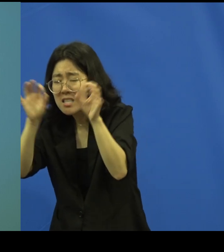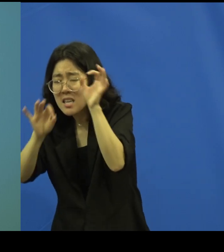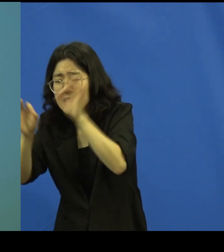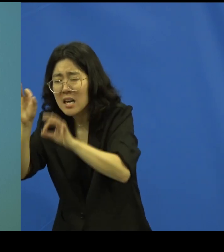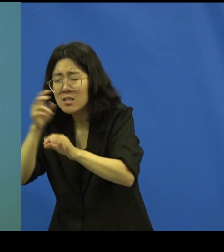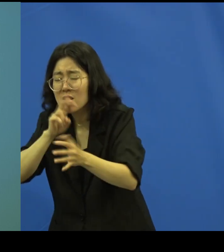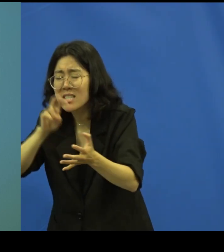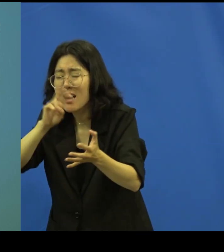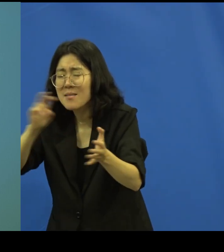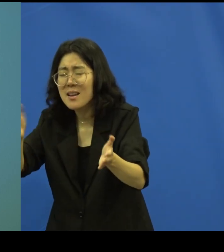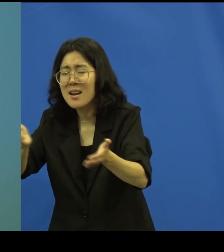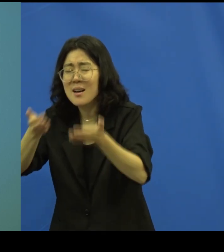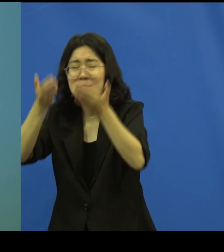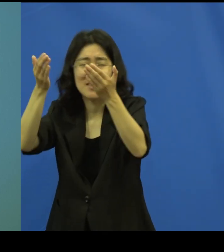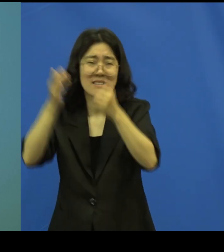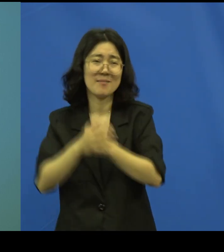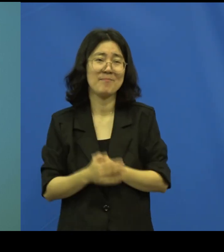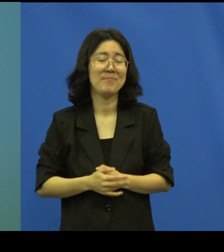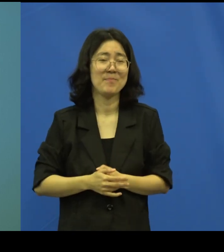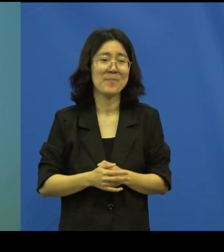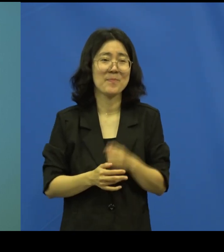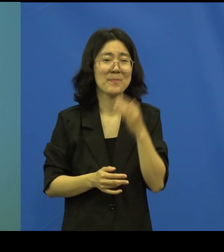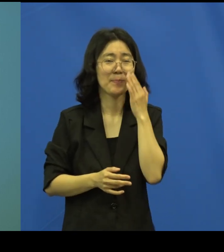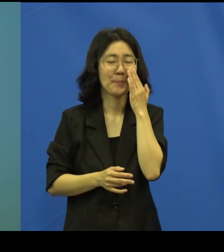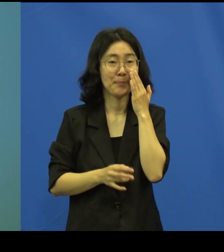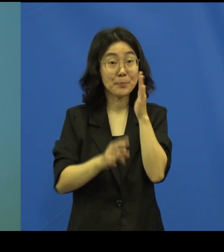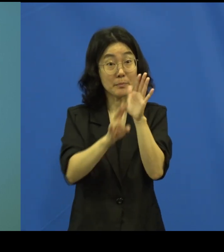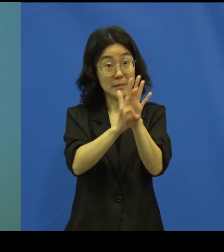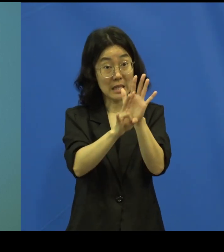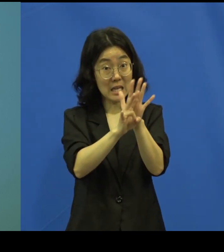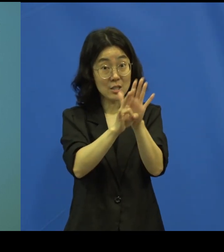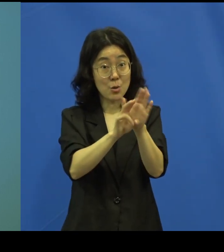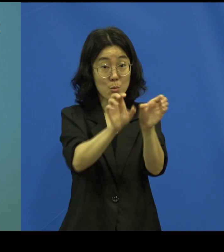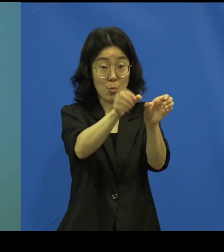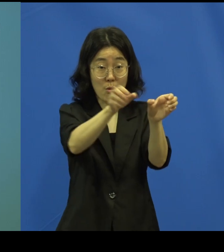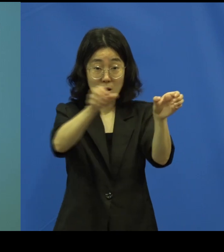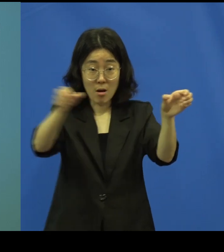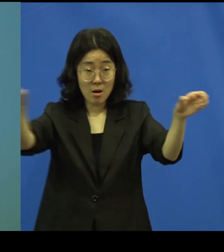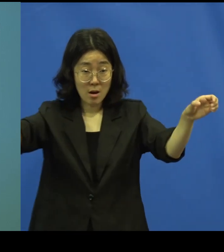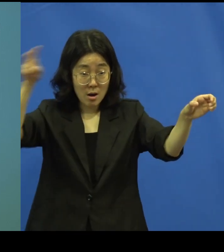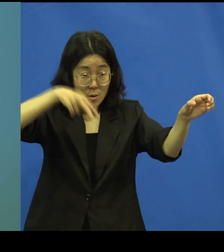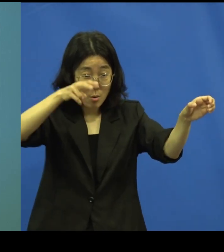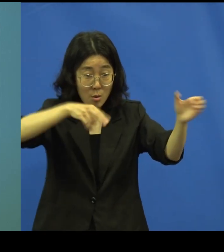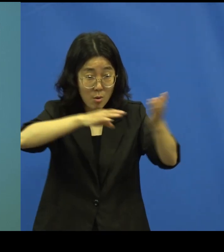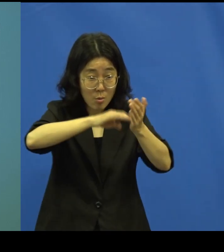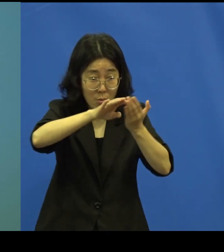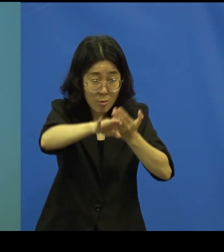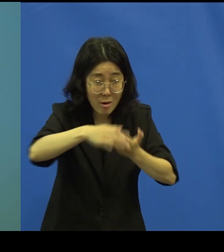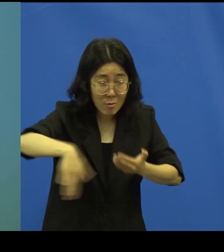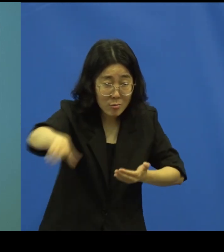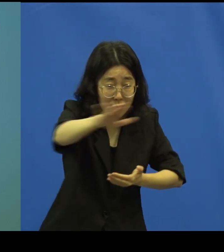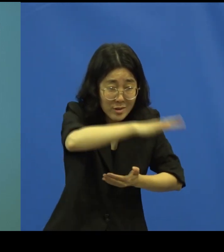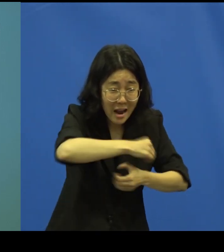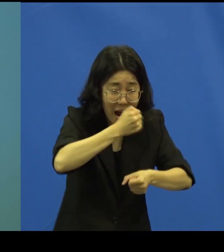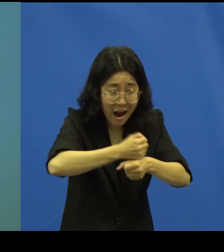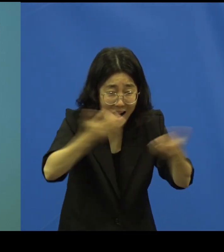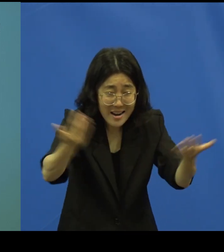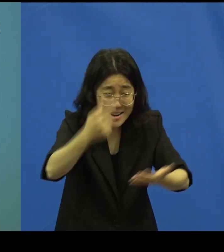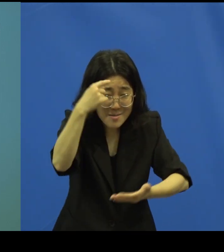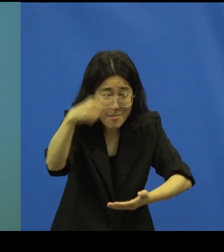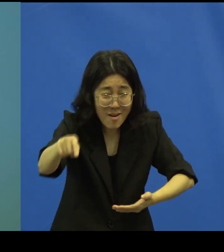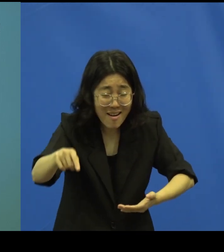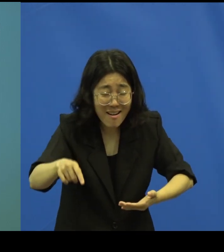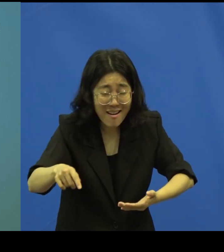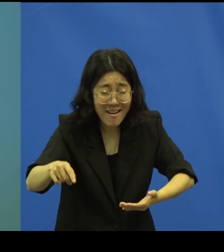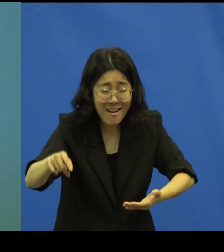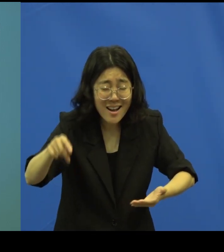요한계시록은 우리를 경배에 차릴 겁니다. 그래서 두루마리에 써있는 것을 다 읽고 나면 우리가 할 일은 찬양밖에 없어요. 그러므로 신자는